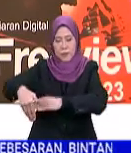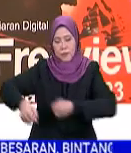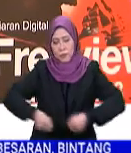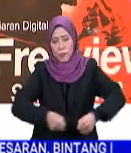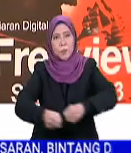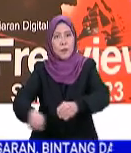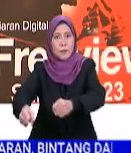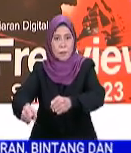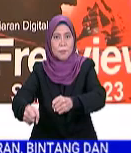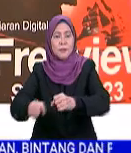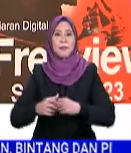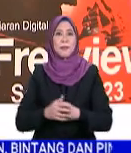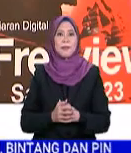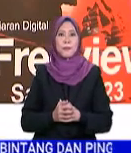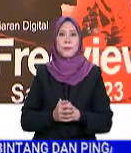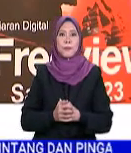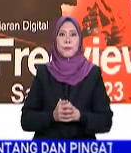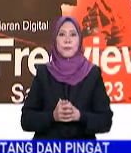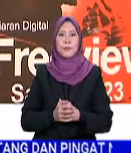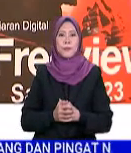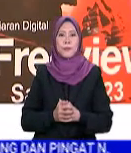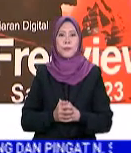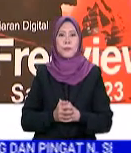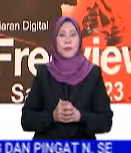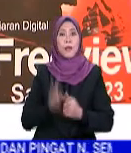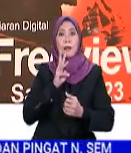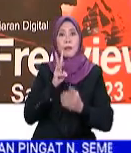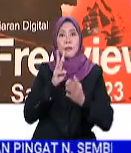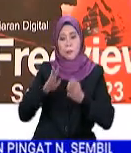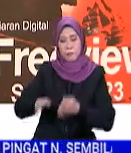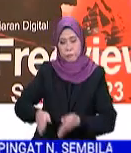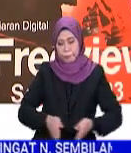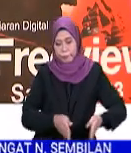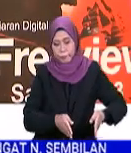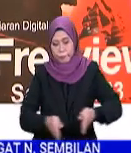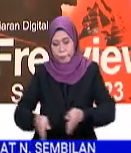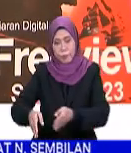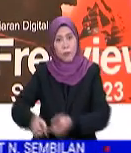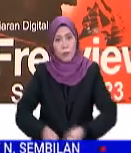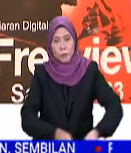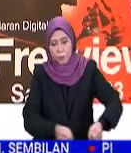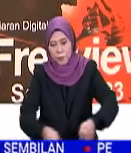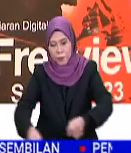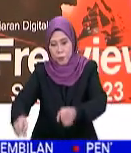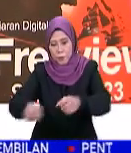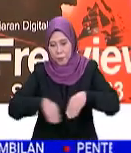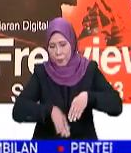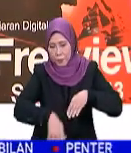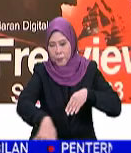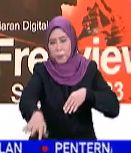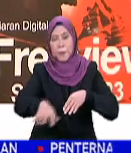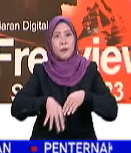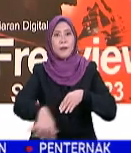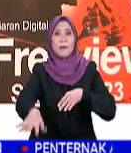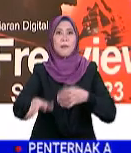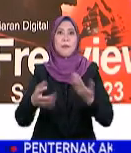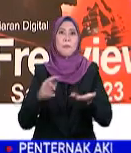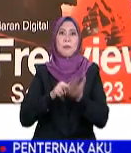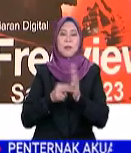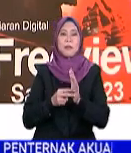ni menjejaskan aliran arus air di sungai itu. Jadi ini akan membantu